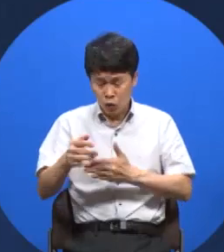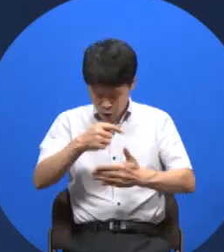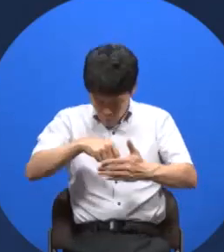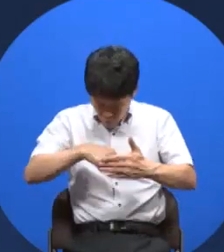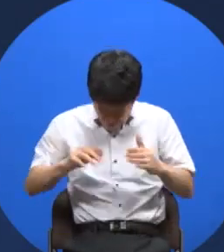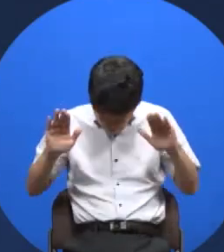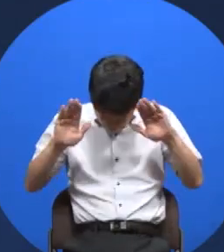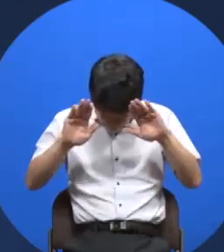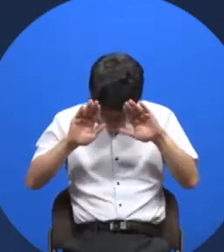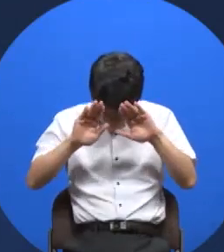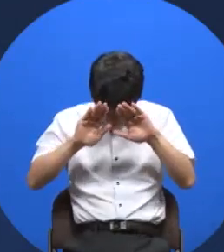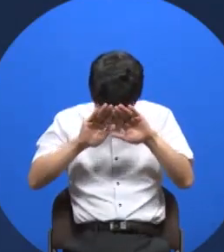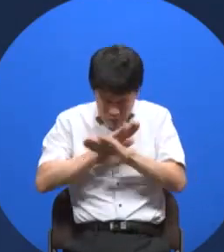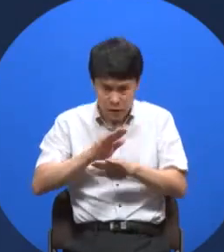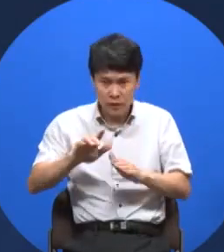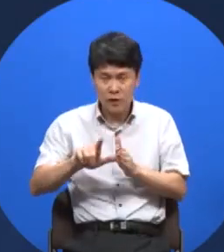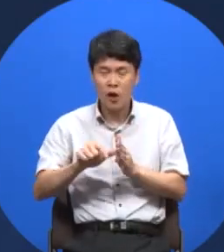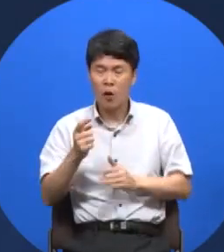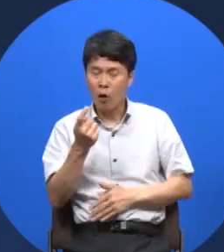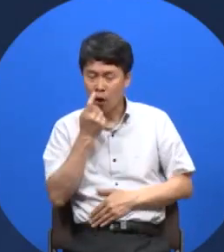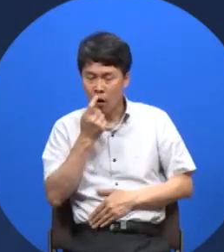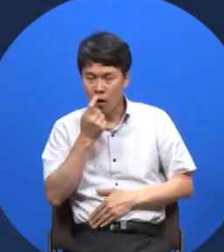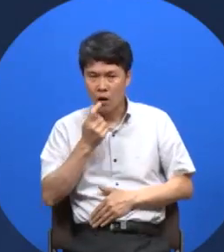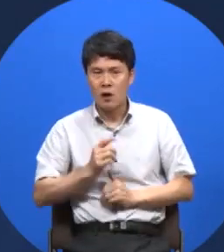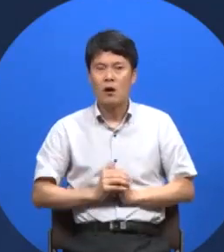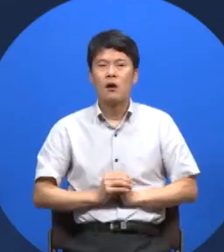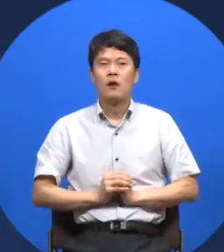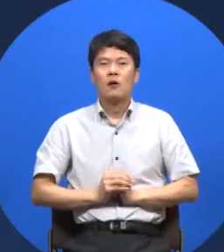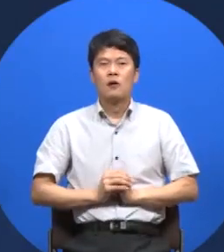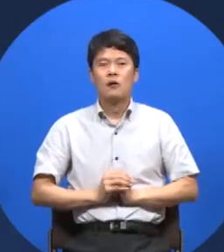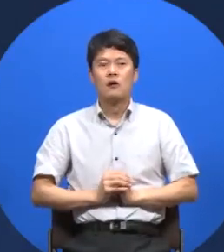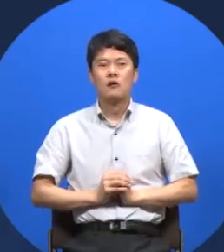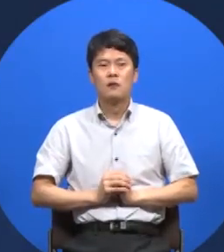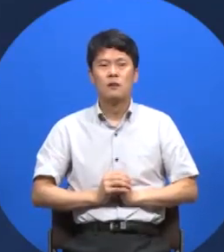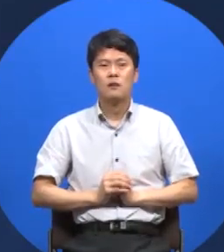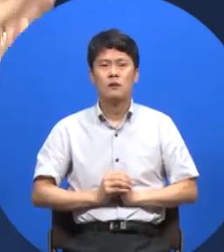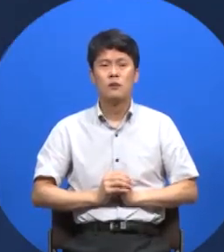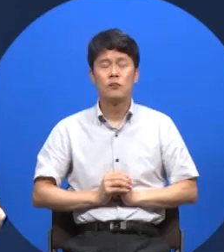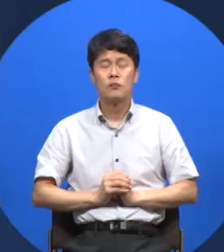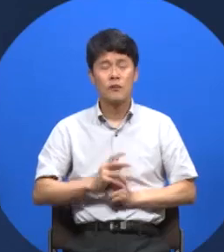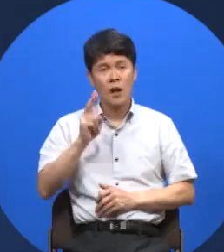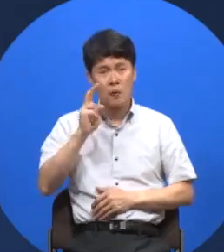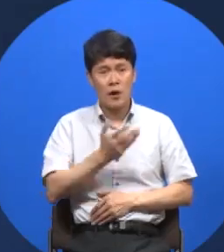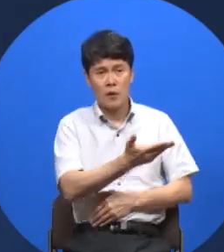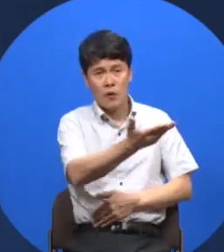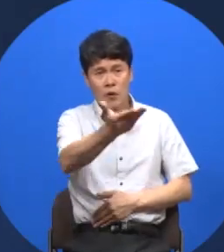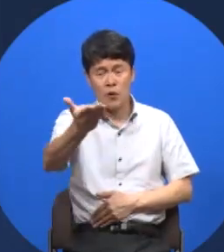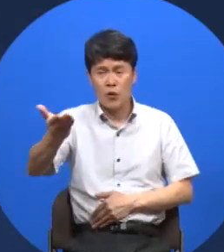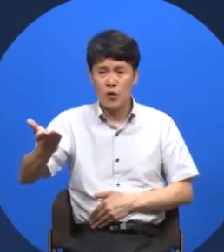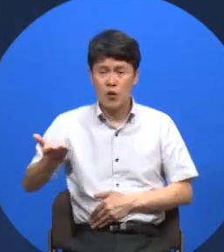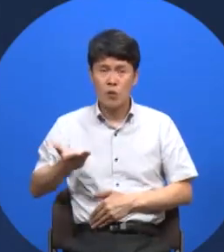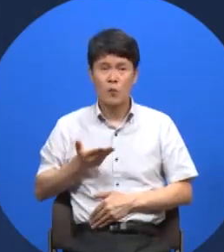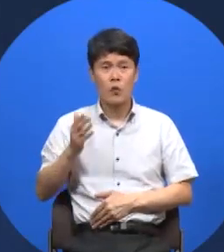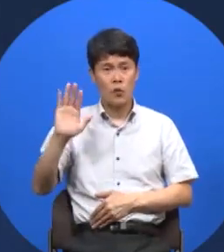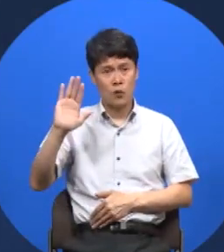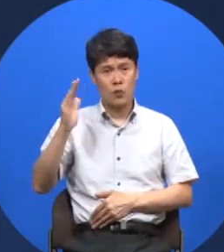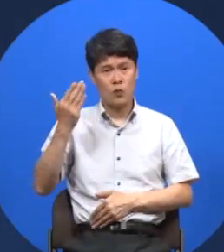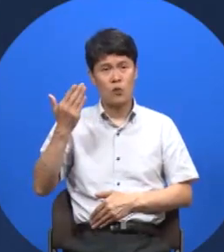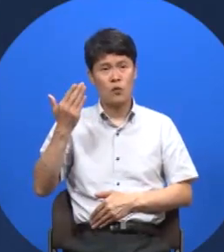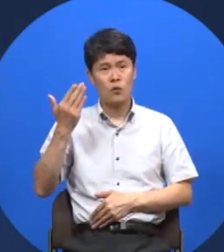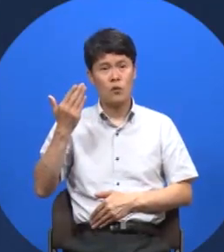어두운 밤중에 배우게 된 것입니다. 아마도 여러분은 아마 최근에